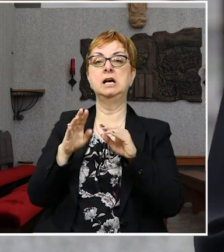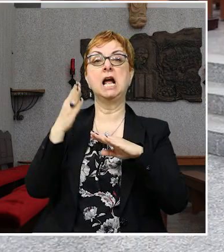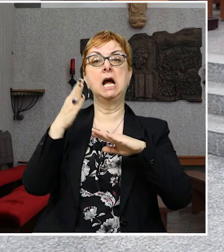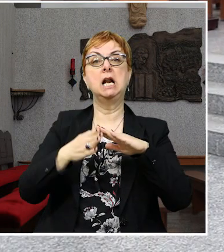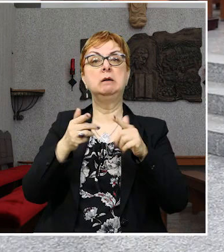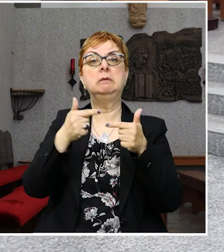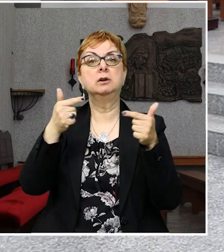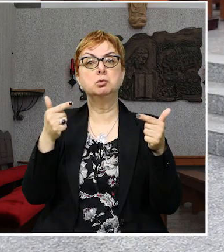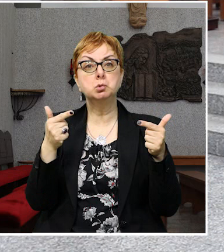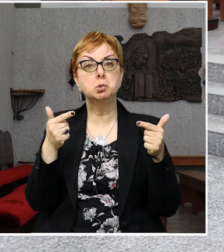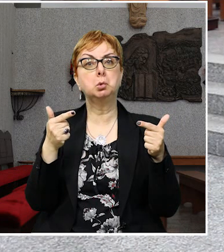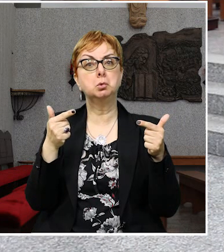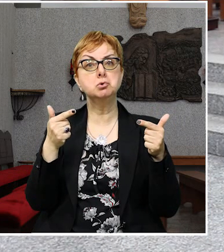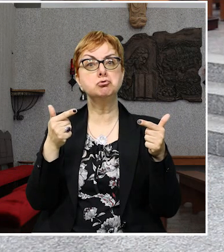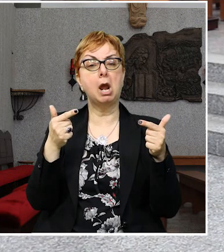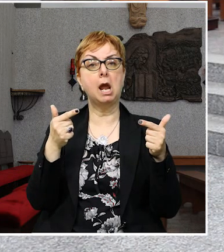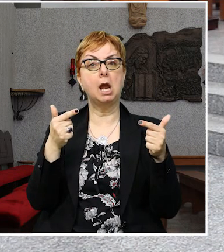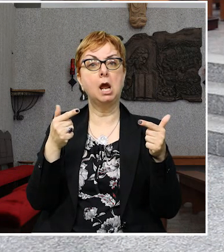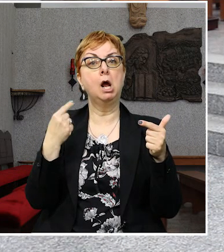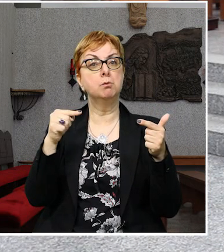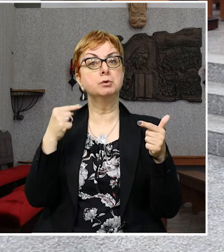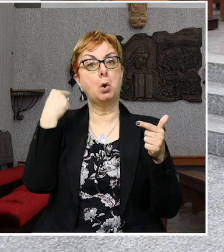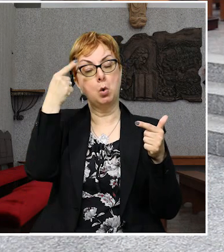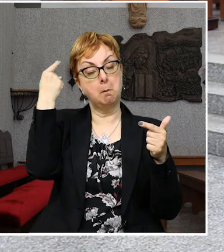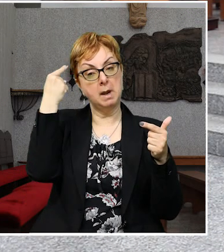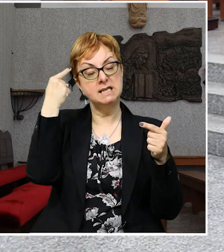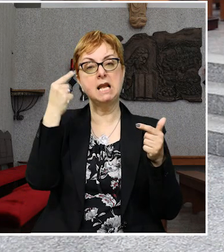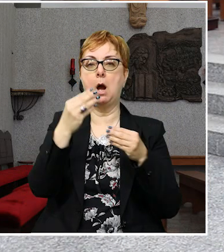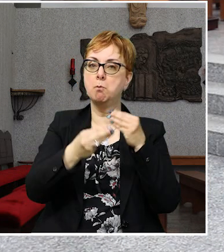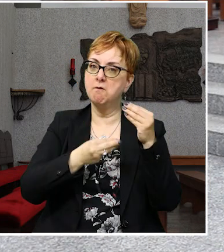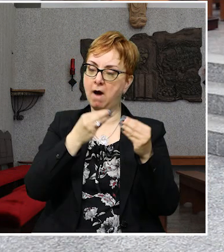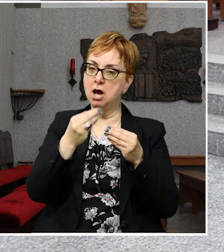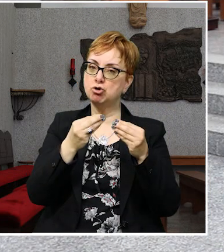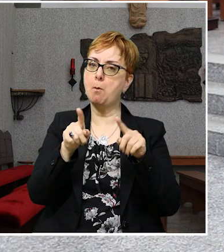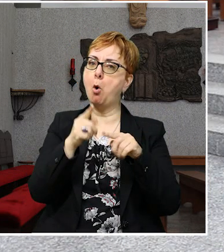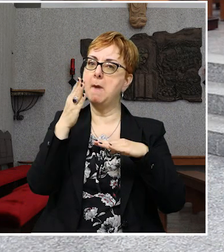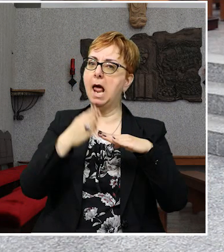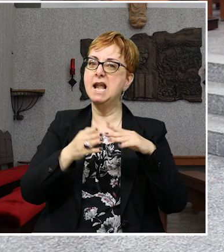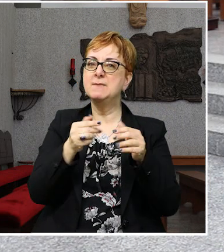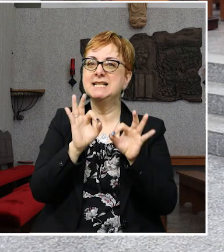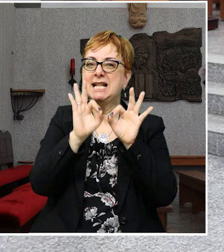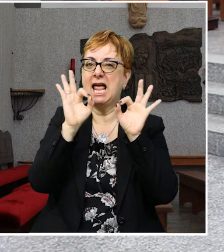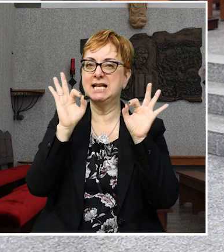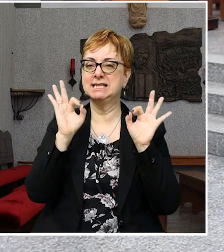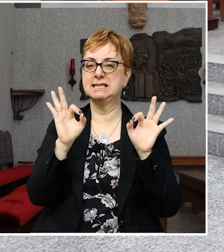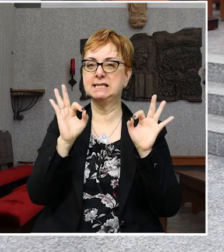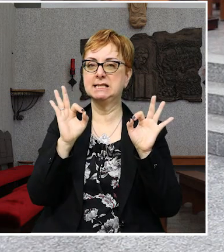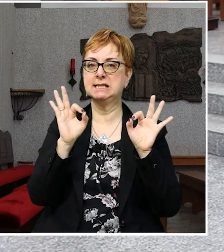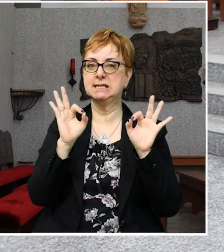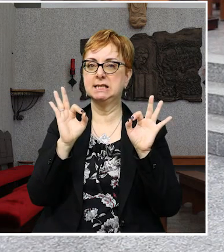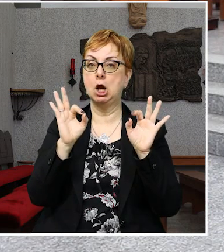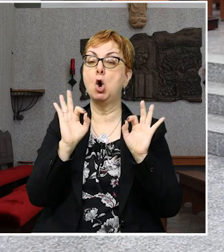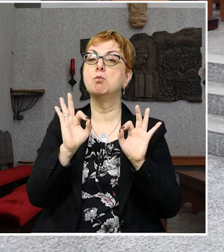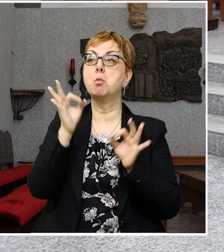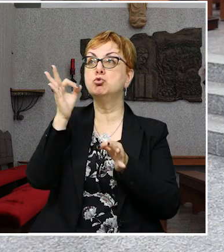freno a tutto ciò che pensiamo e a tutto ciò che facciamo, insomma senza nessun timore